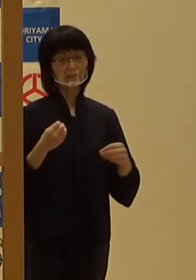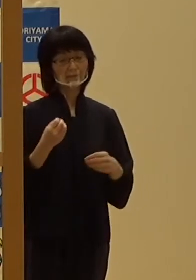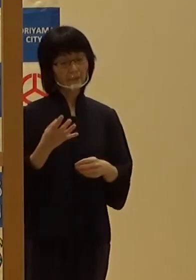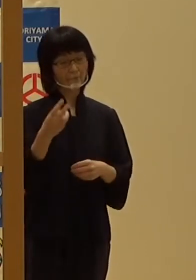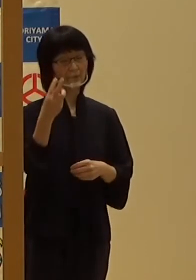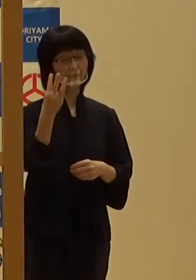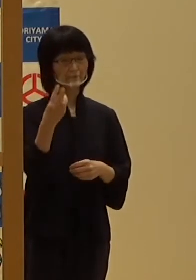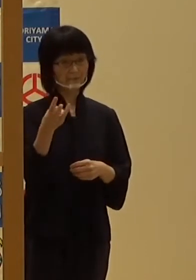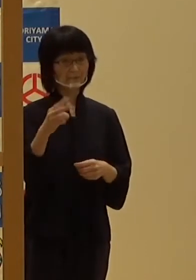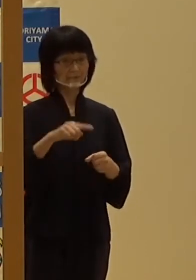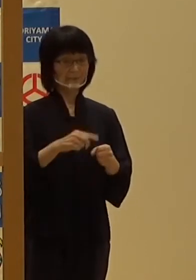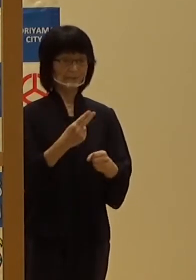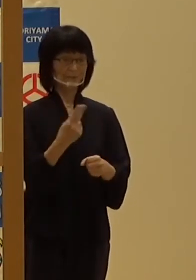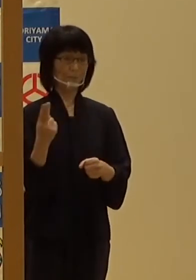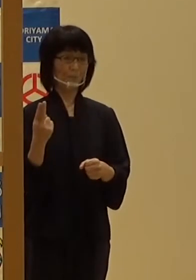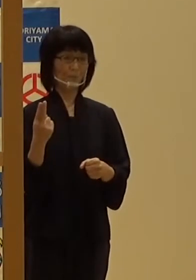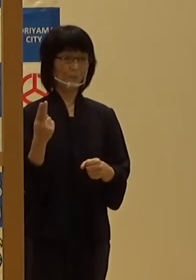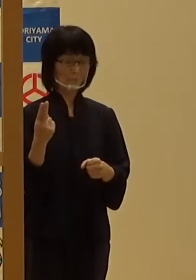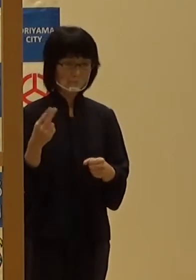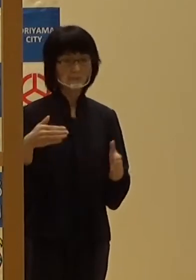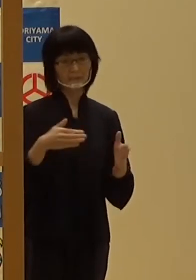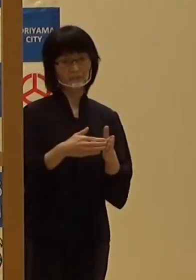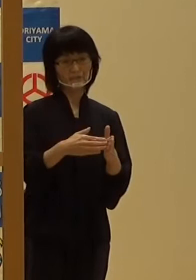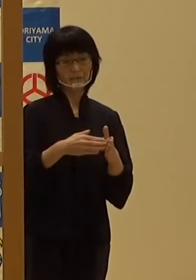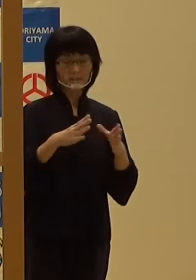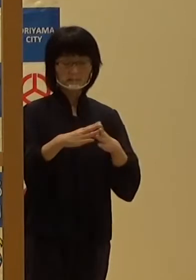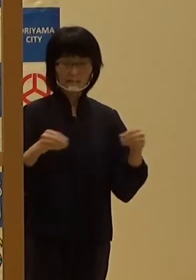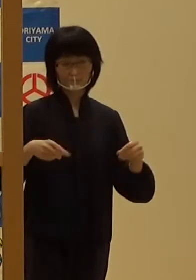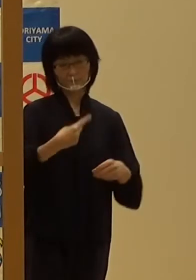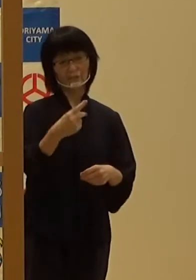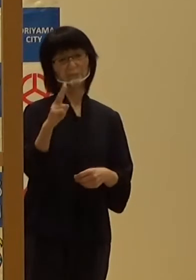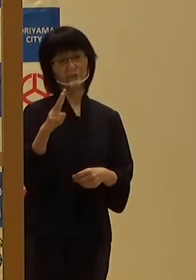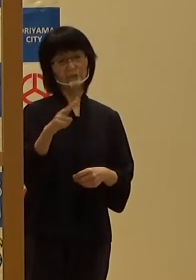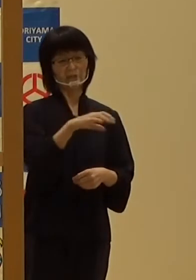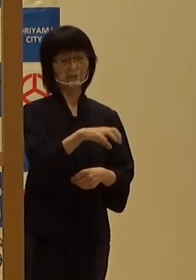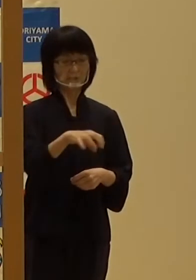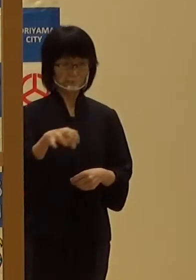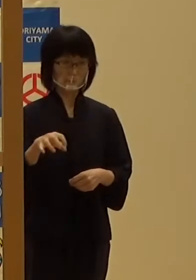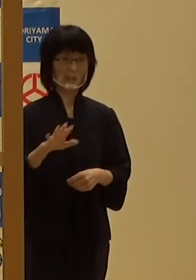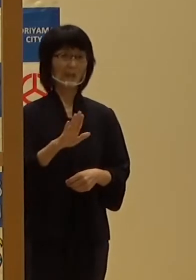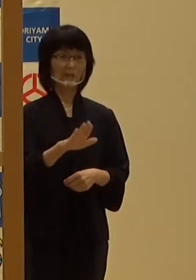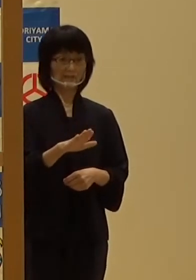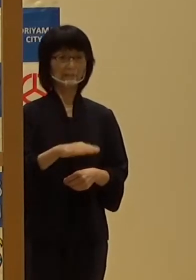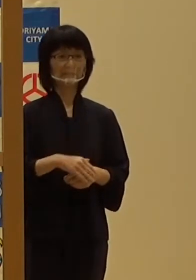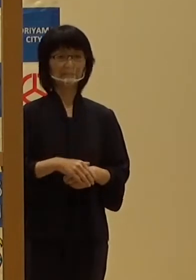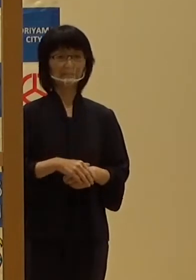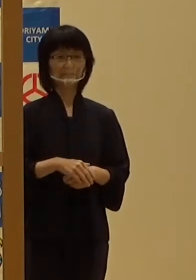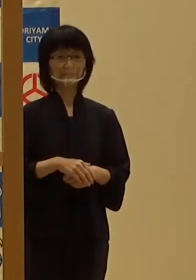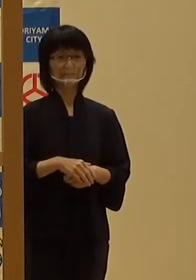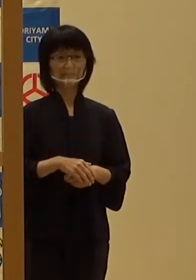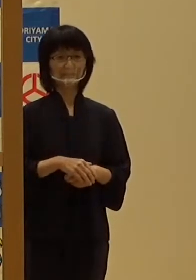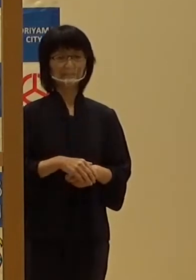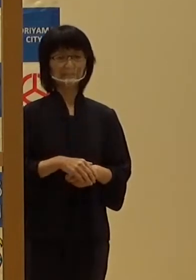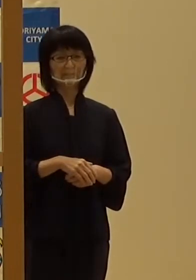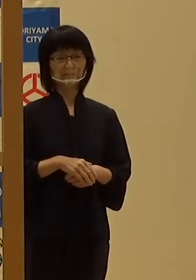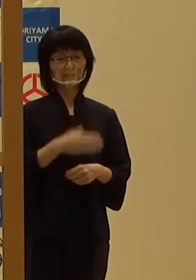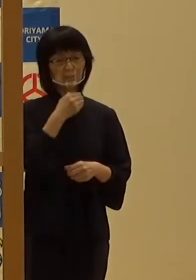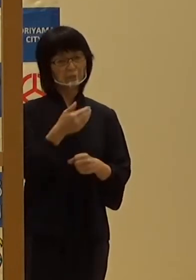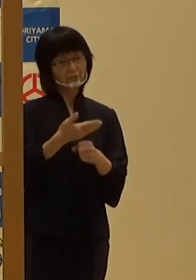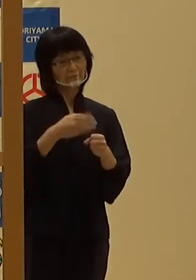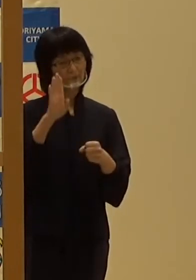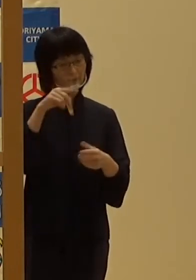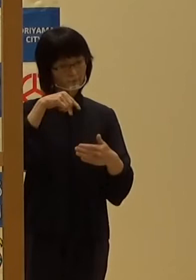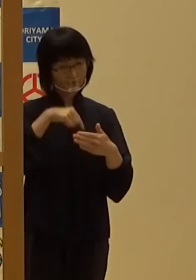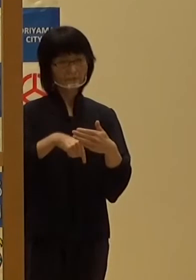令和3年度までですね、全国で102箇所も行われております。で、福島県